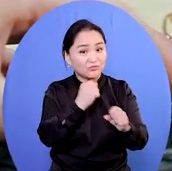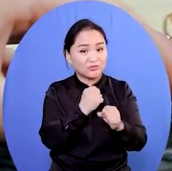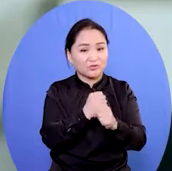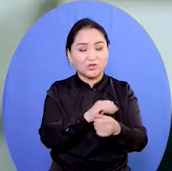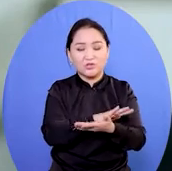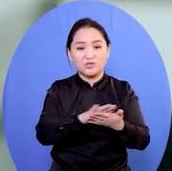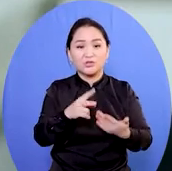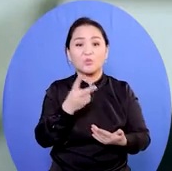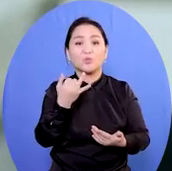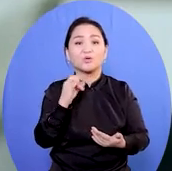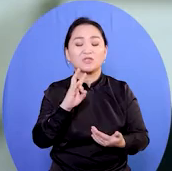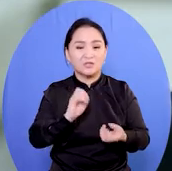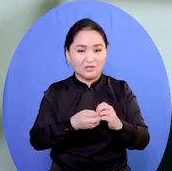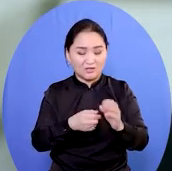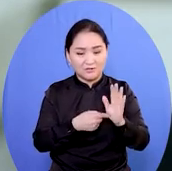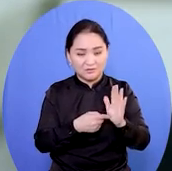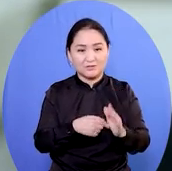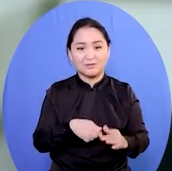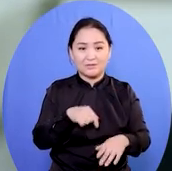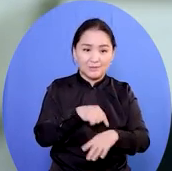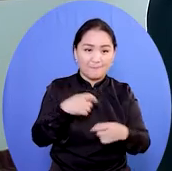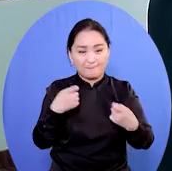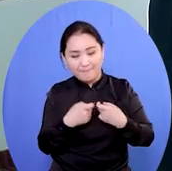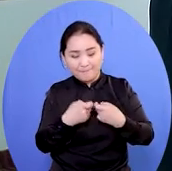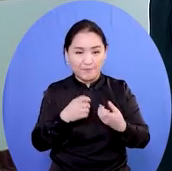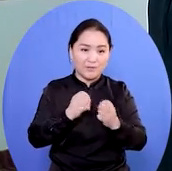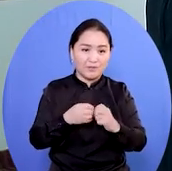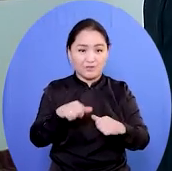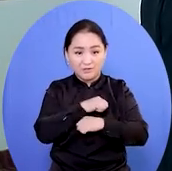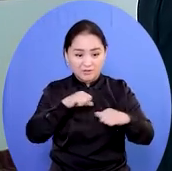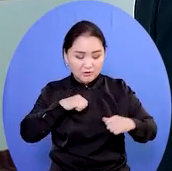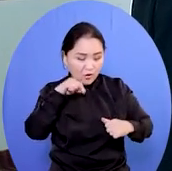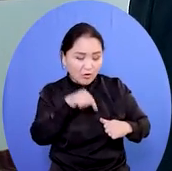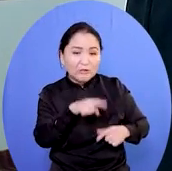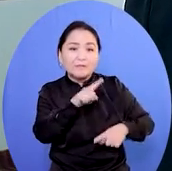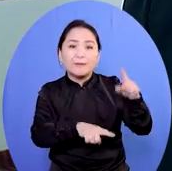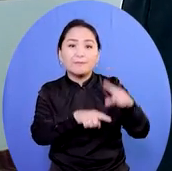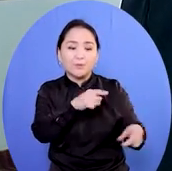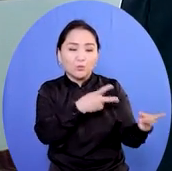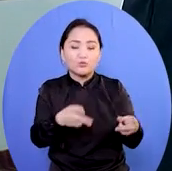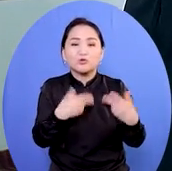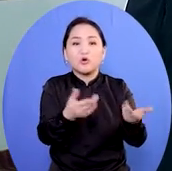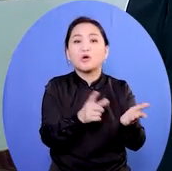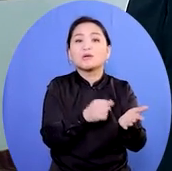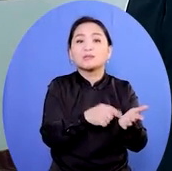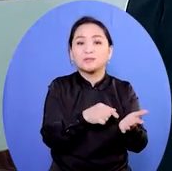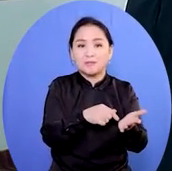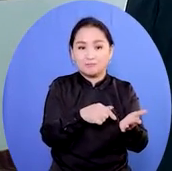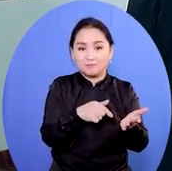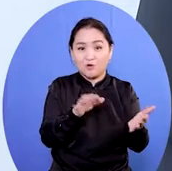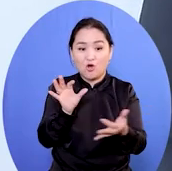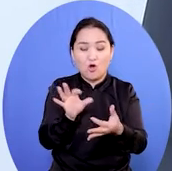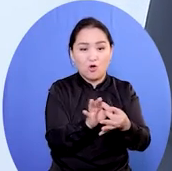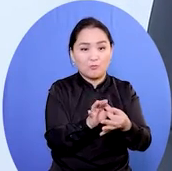За шинжлэх үйлчлэгээний тухайд бол бид нар бас аль болох тий цаг үетэйгээ зөвцөөд иргэдтэй өнөөдөр яг ямар үйлчлэгээнүүд хэрэгцээтэй вэ тэр талаас нь